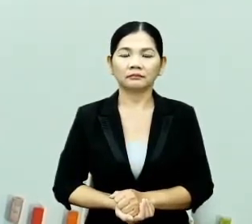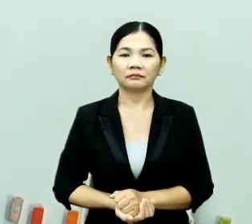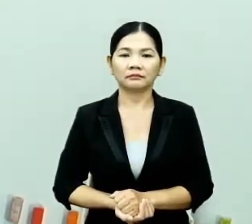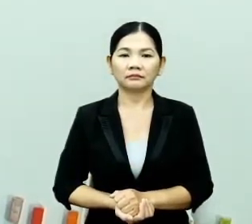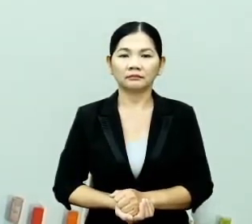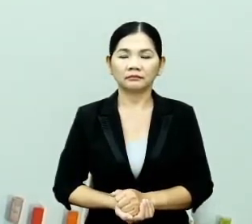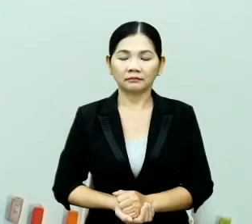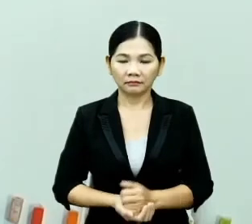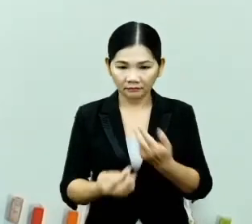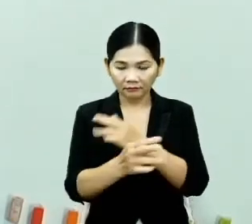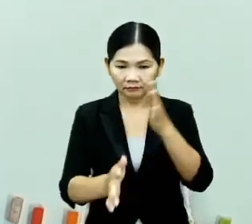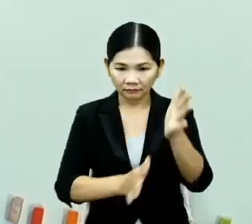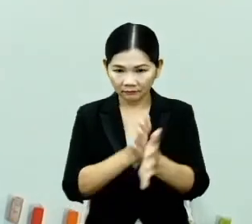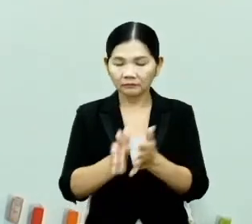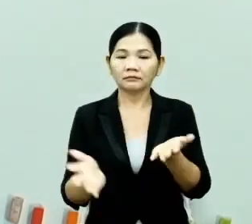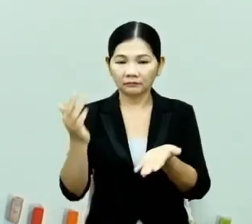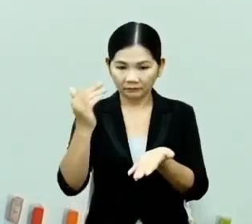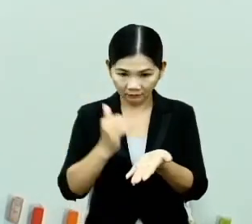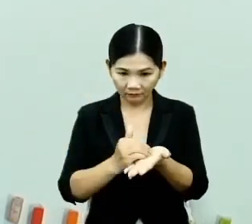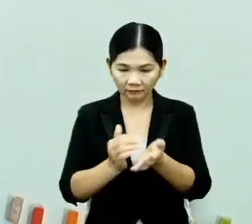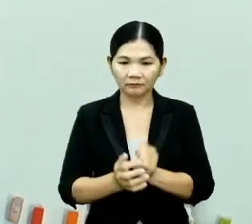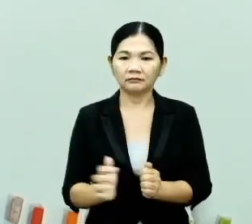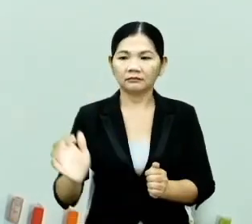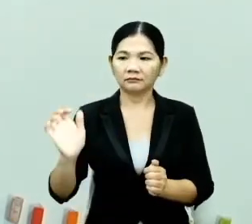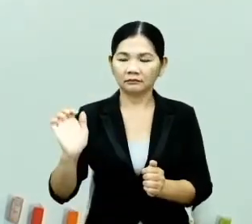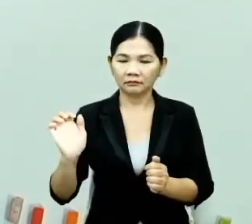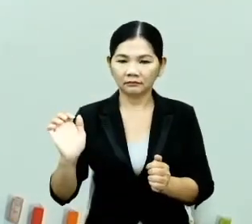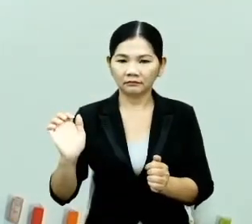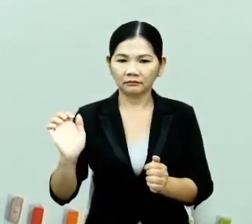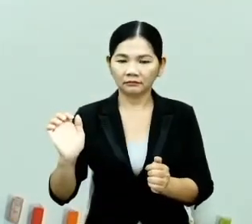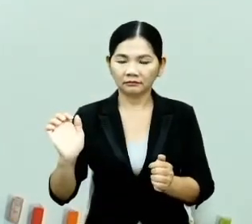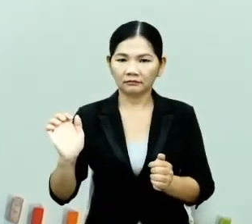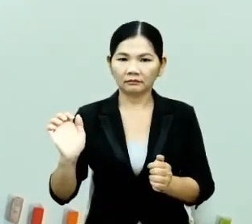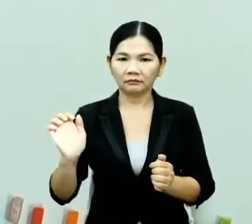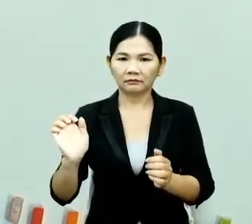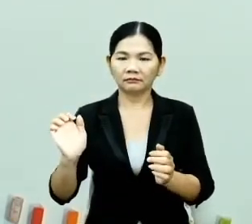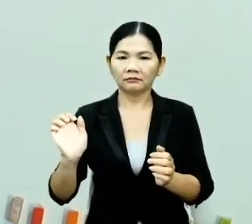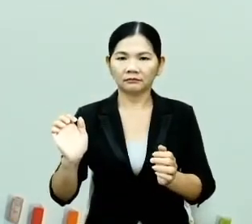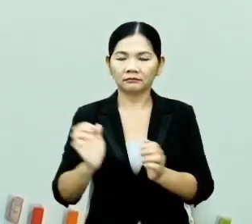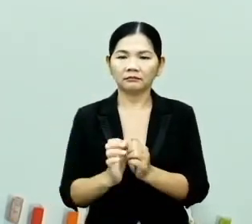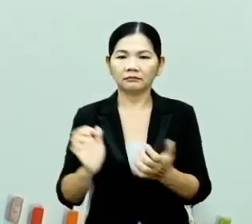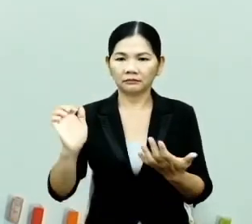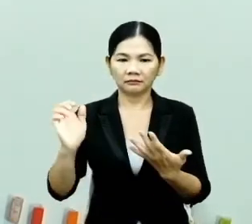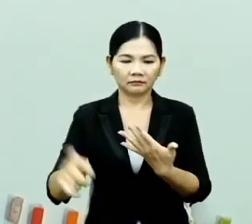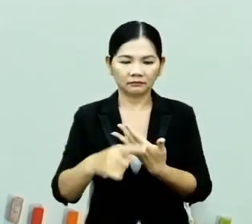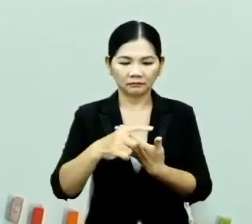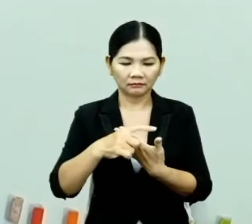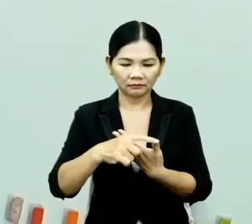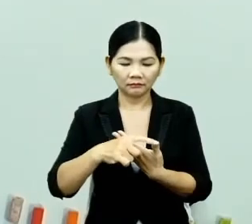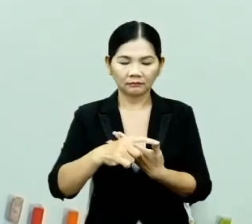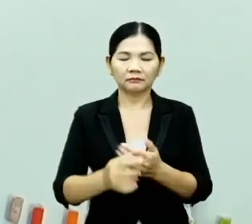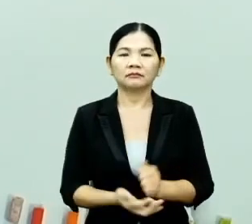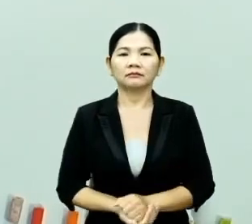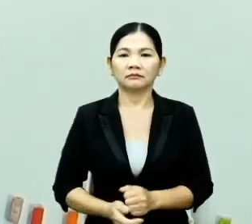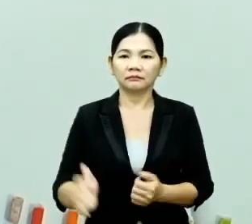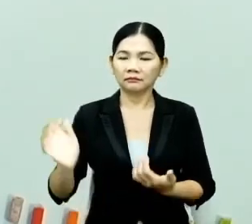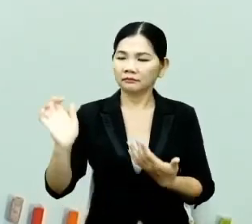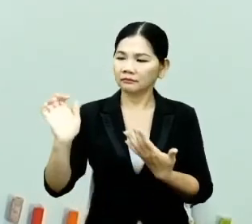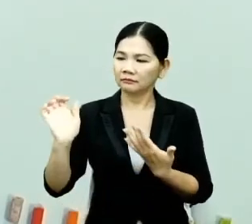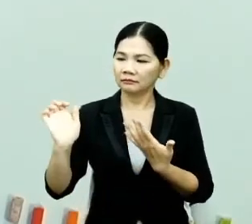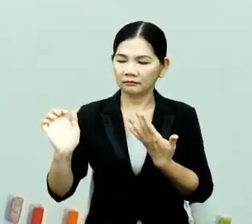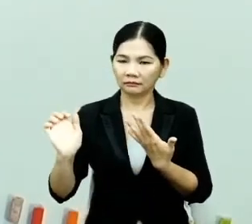ចាកូនផ្ទៀងផ្ទាត់ជាមួយអ្នកគ្រូចអចាដឹងទៀត